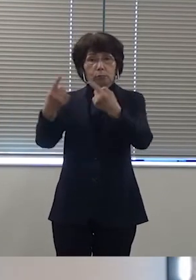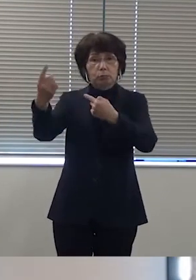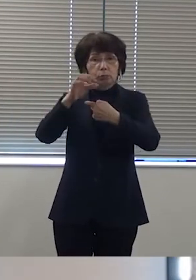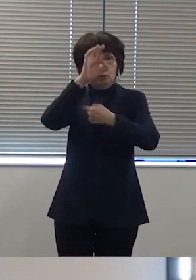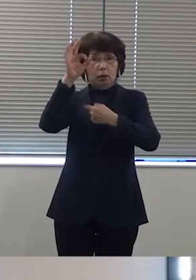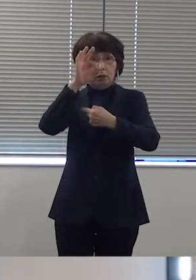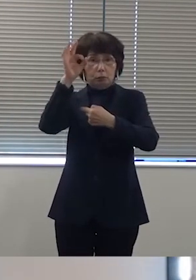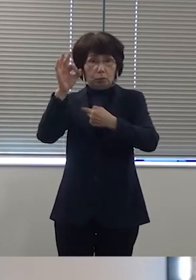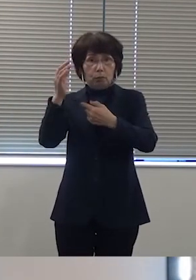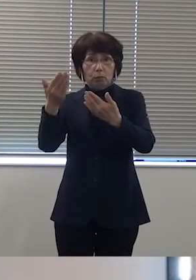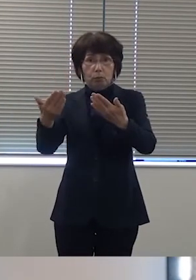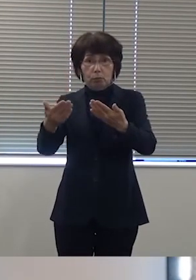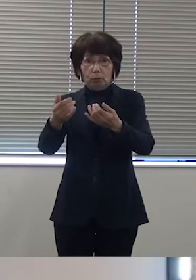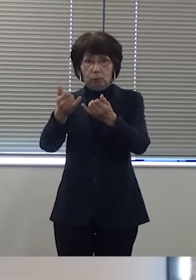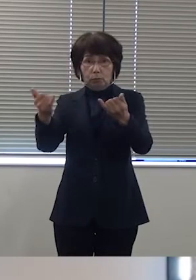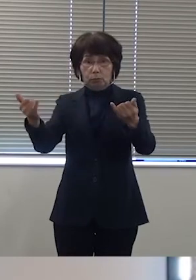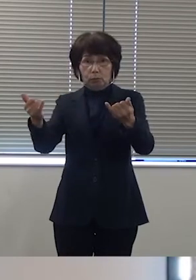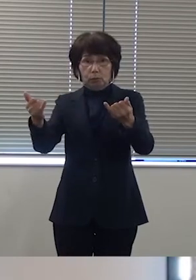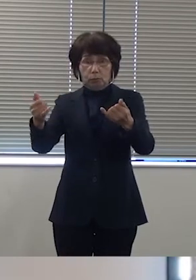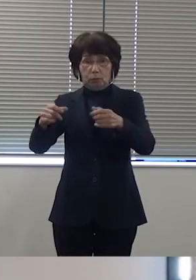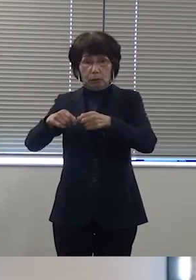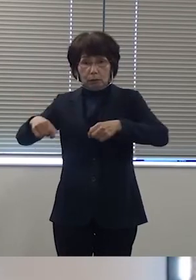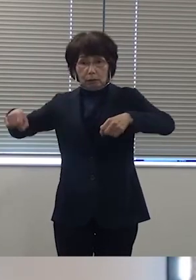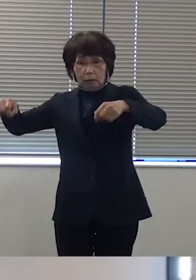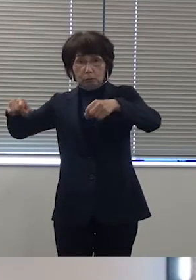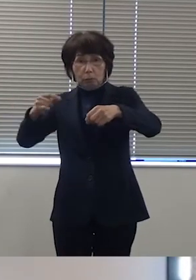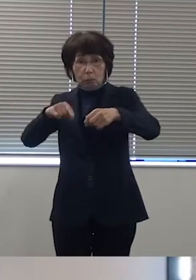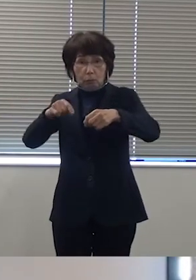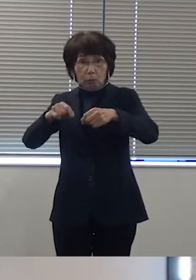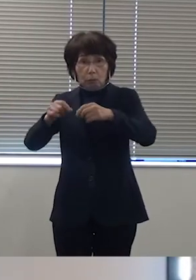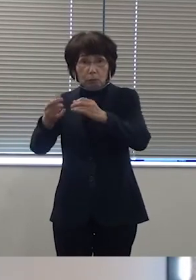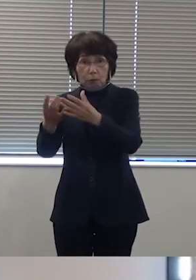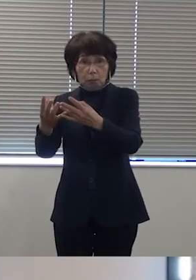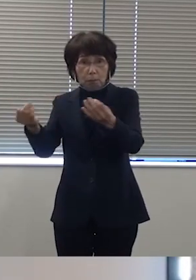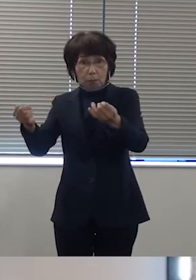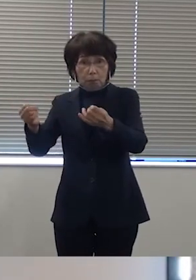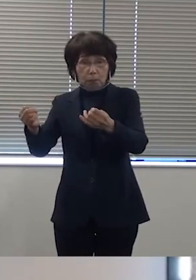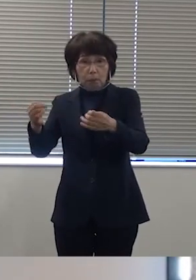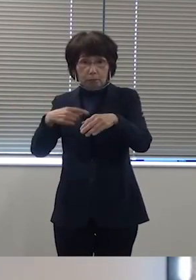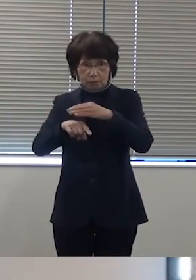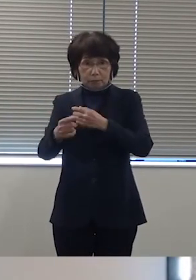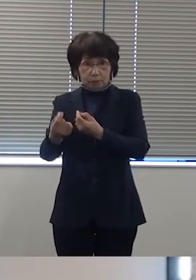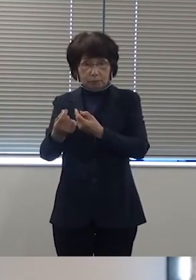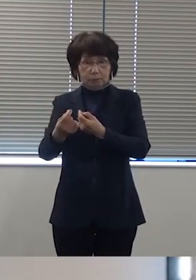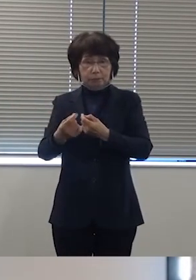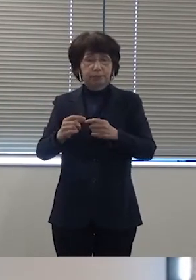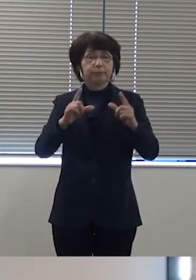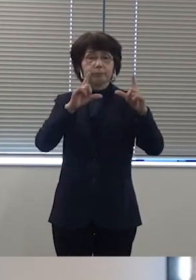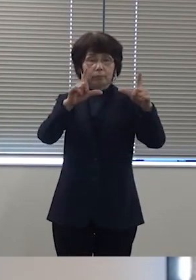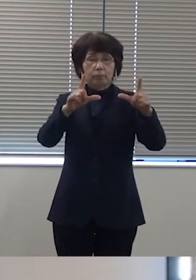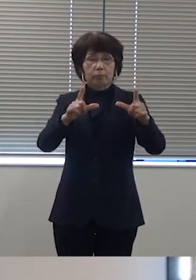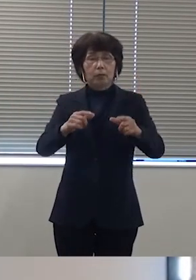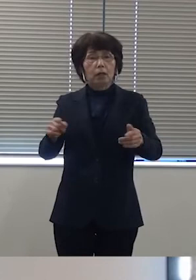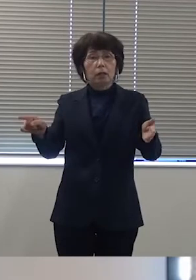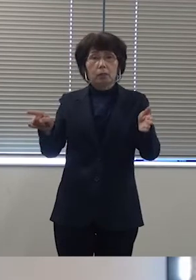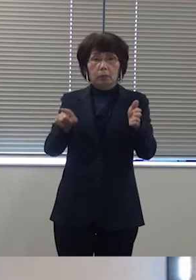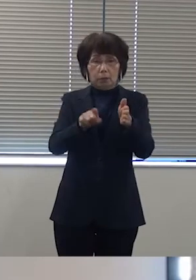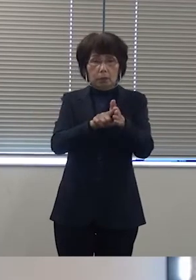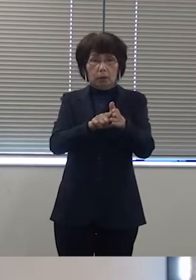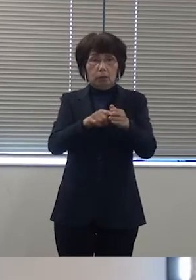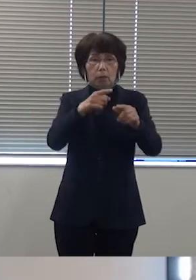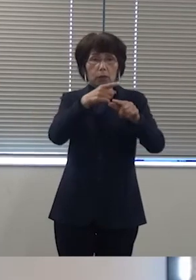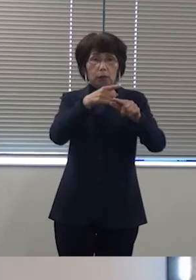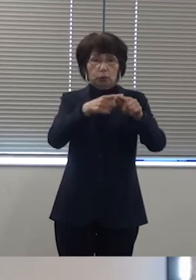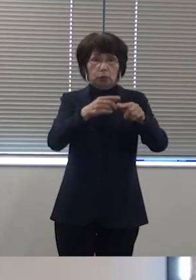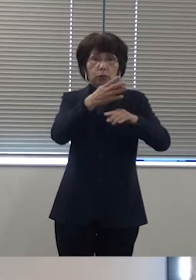り込みでいうと、中四国、近畿というのが、まあ、あの5割、6割を占めてたんですけれども、あのやはりそのコロナの関